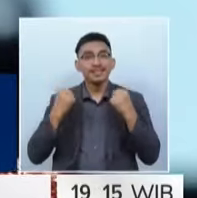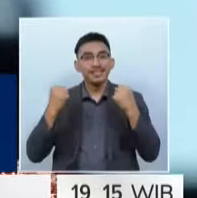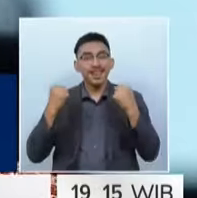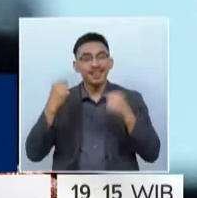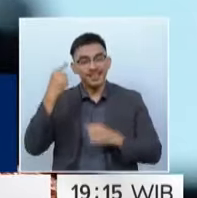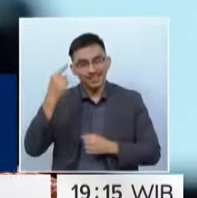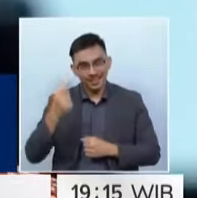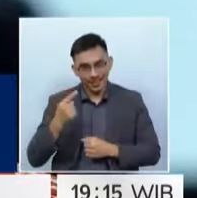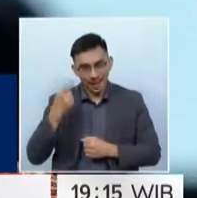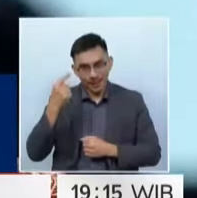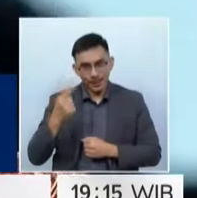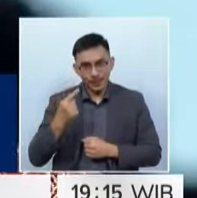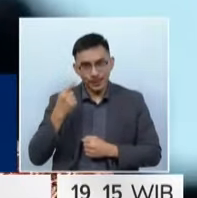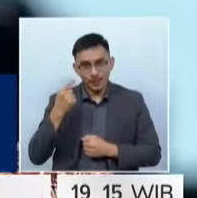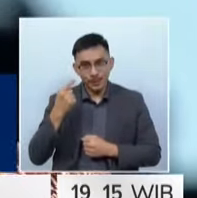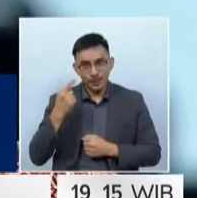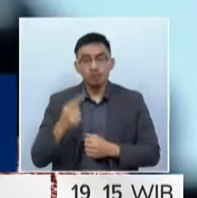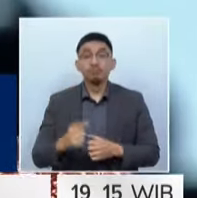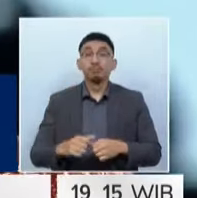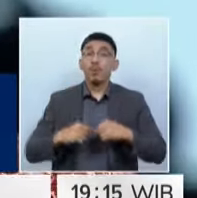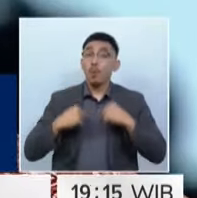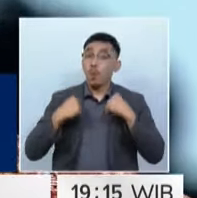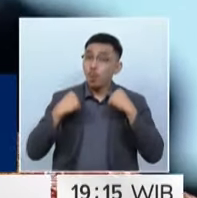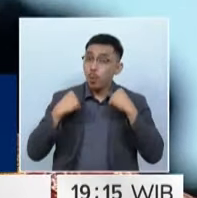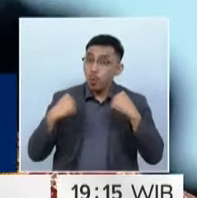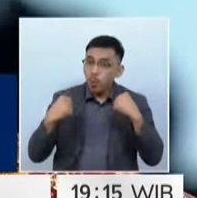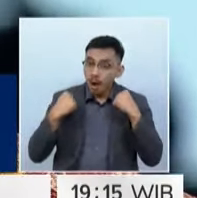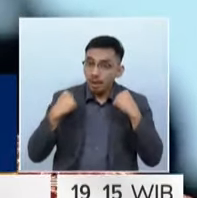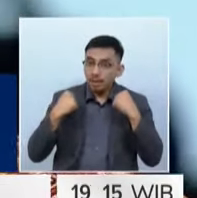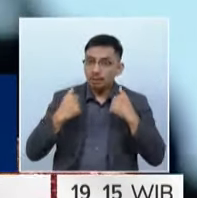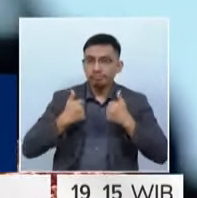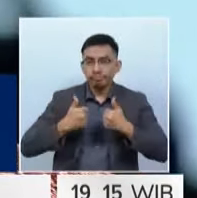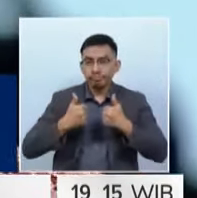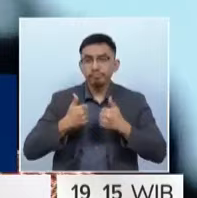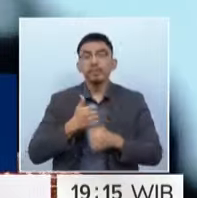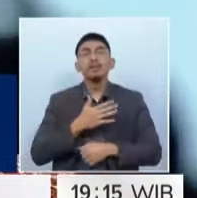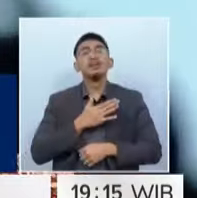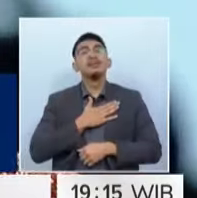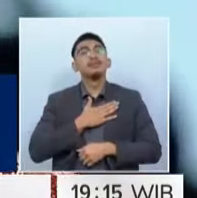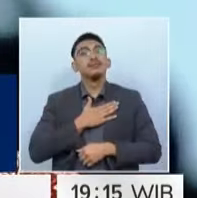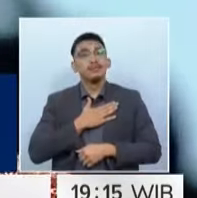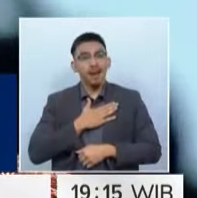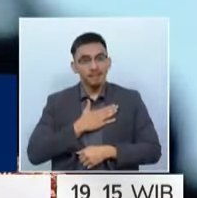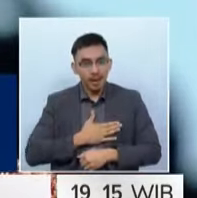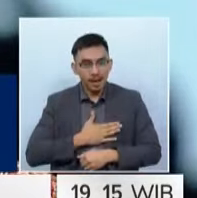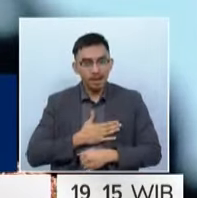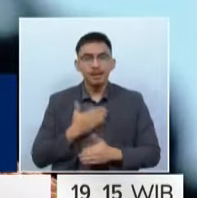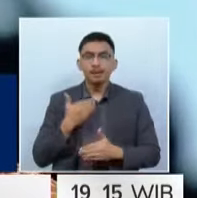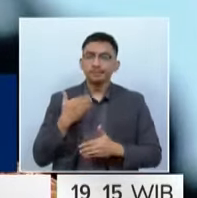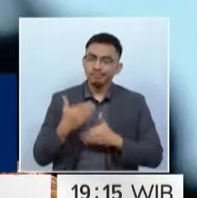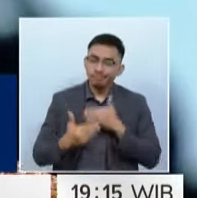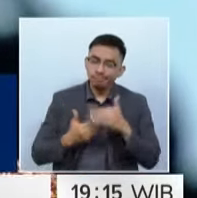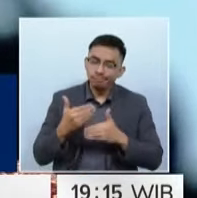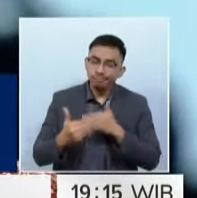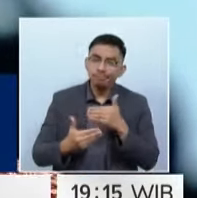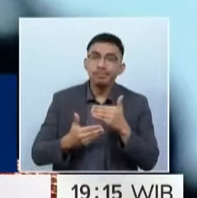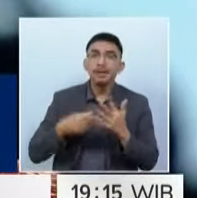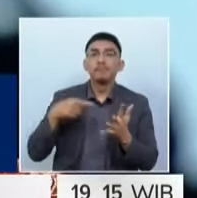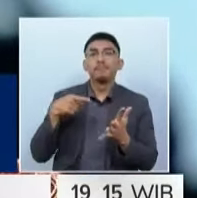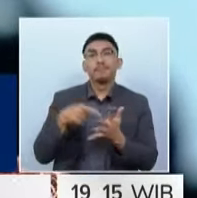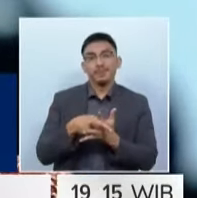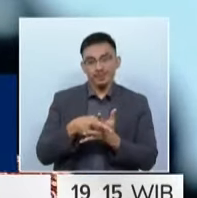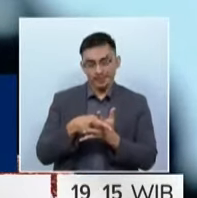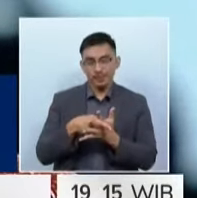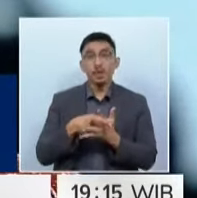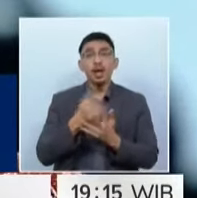diberikan kekuatan diberikan kesabaran dalam menyelenggarakan pemilu Semoga apa yang kita kerjakan